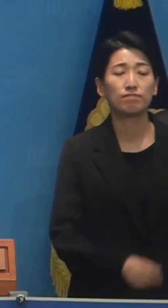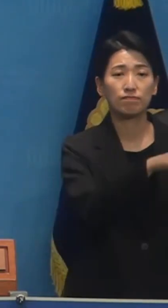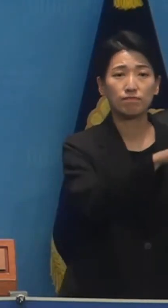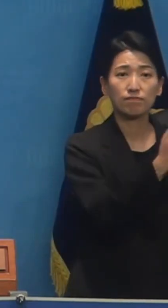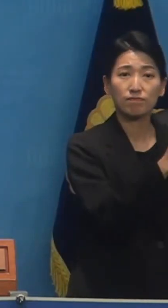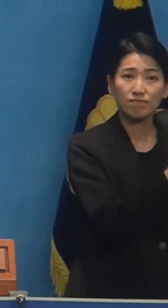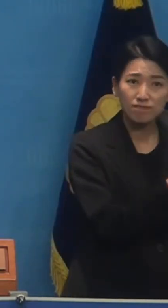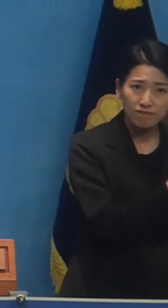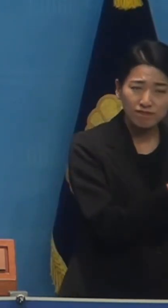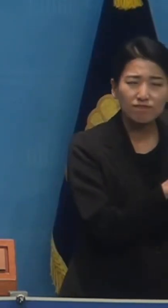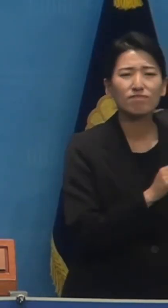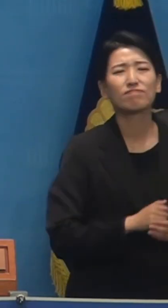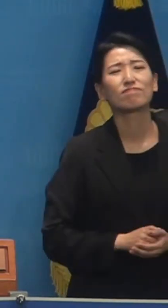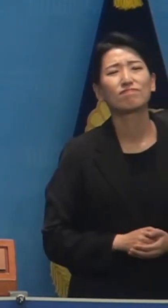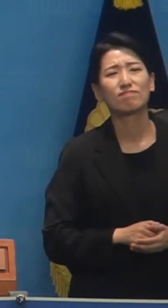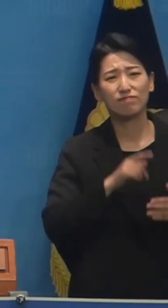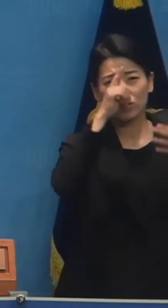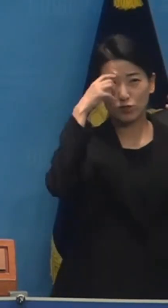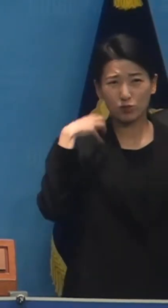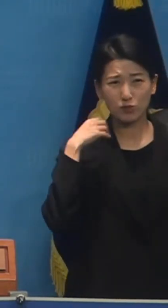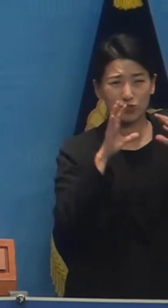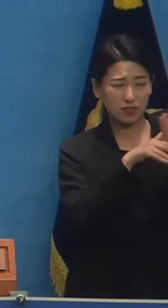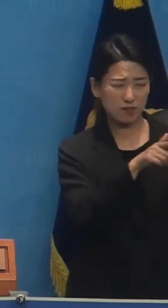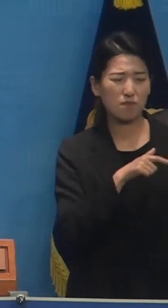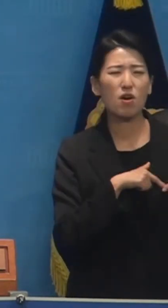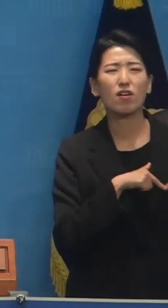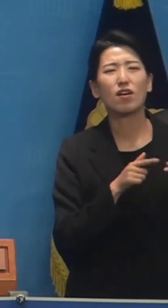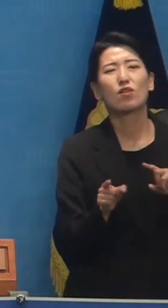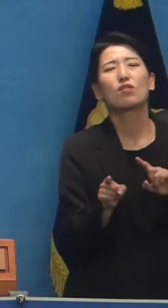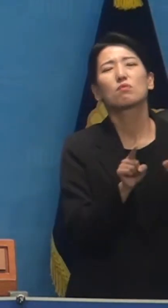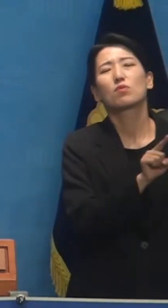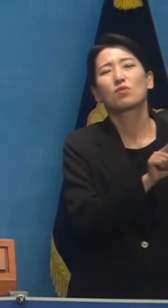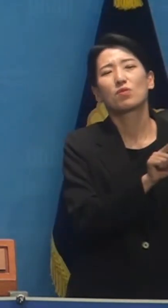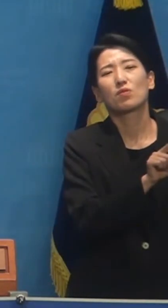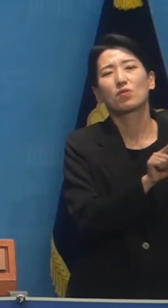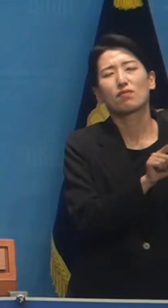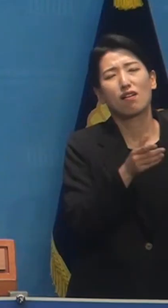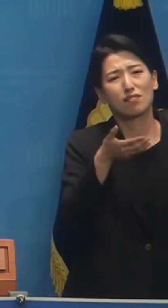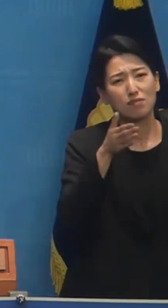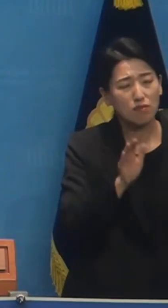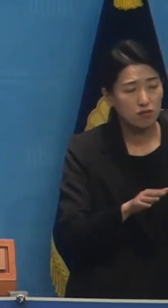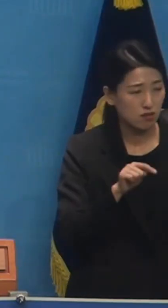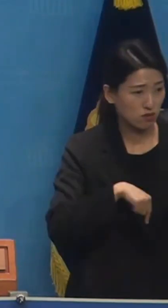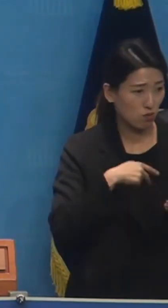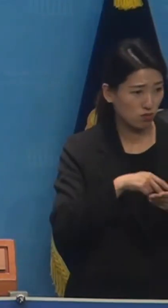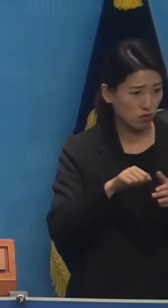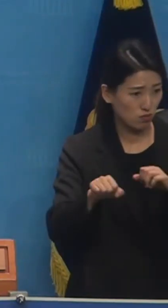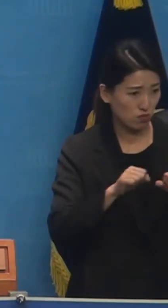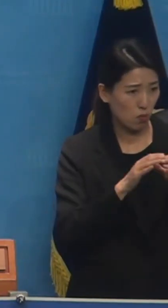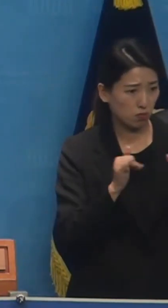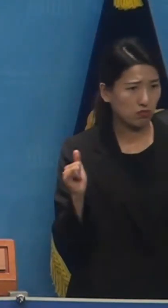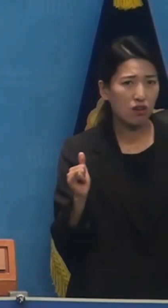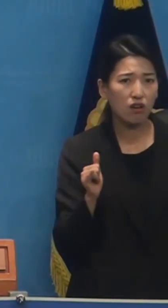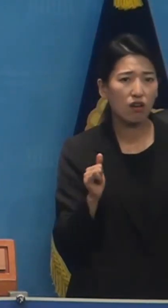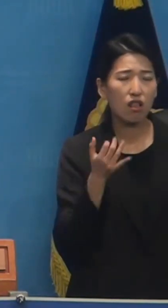때 명예는 회복하였으나 아직도 독립유공자 지정을 받지 못하고